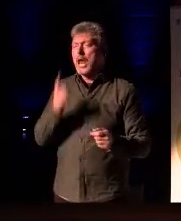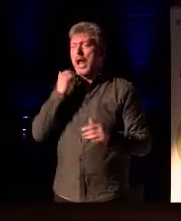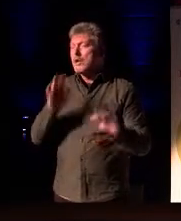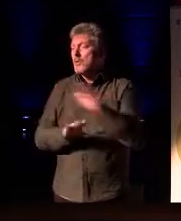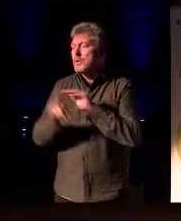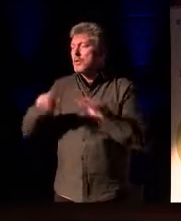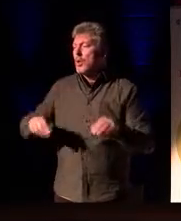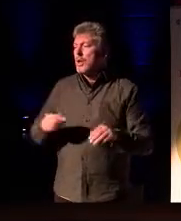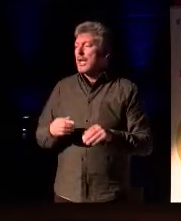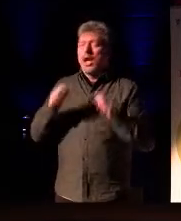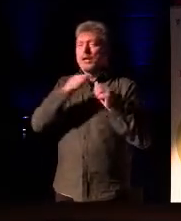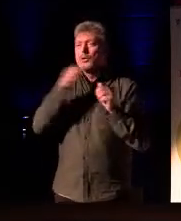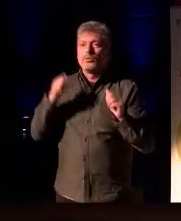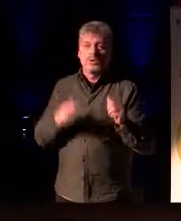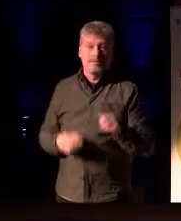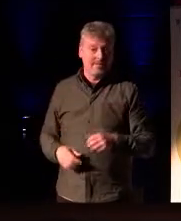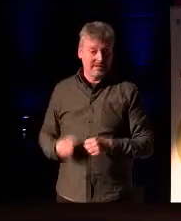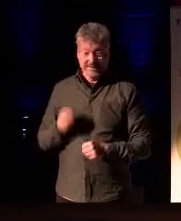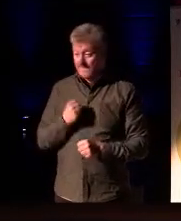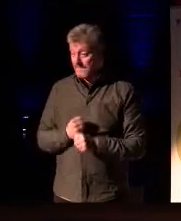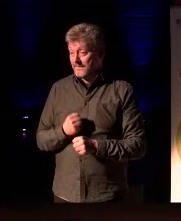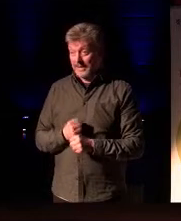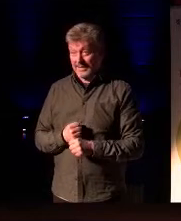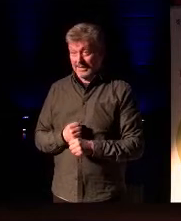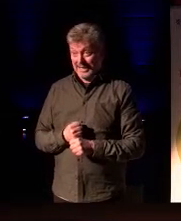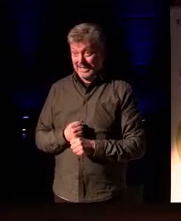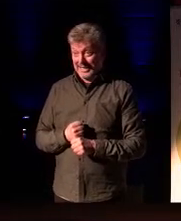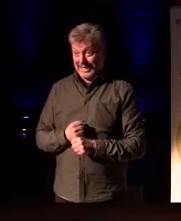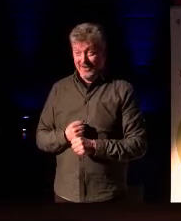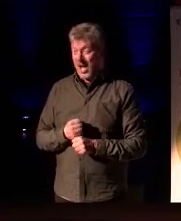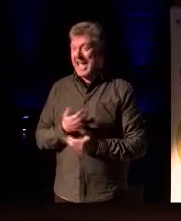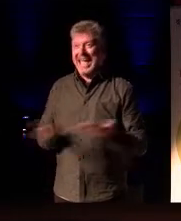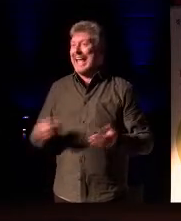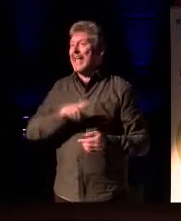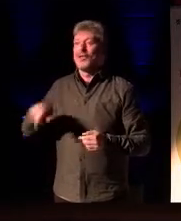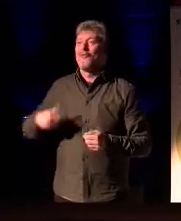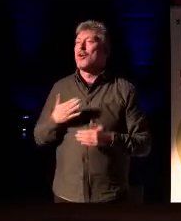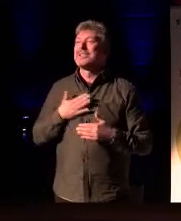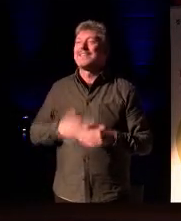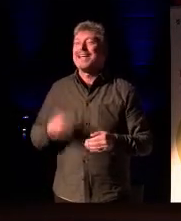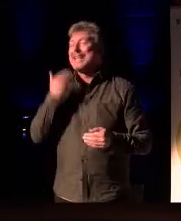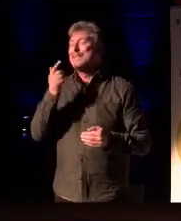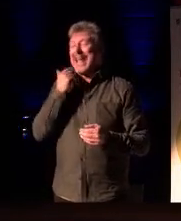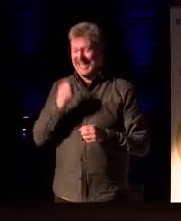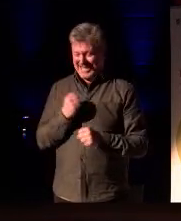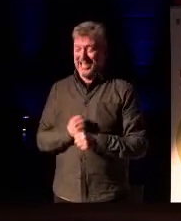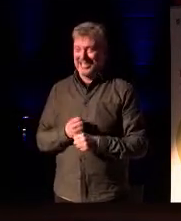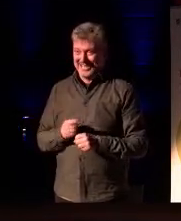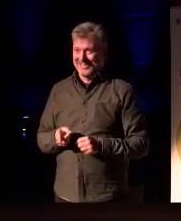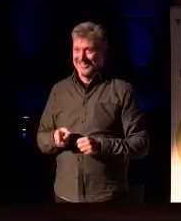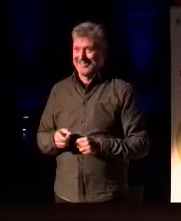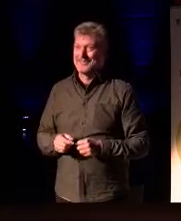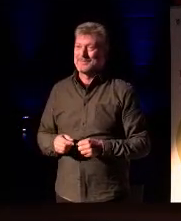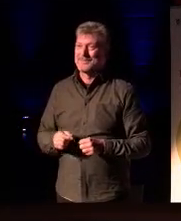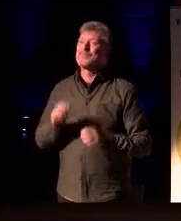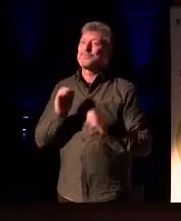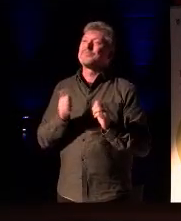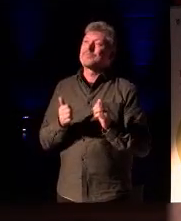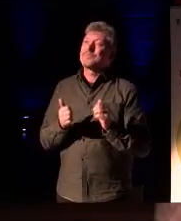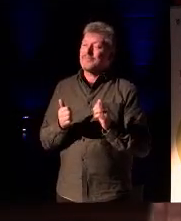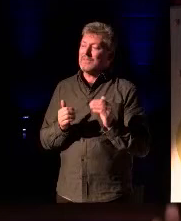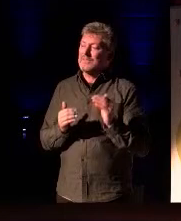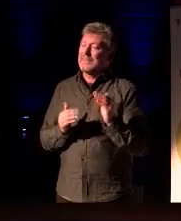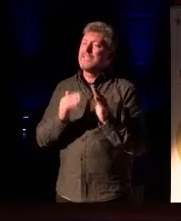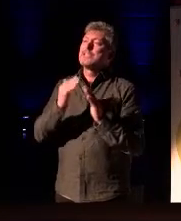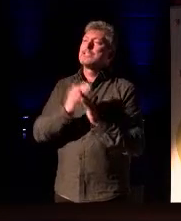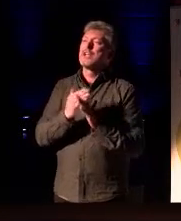vel sannheten med det er at ingen av oss egentlig vil bli eldre. Sant? I hvert fall opp til en viss grad